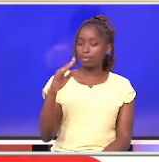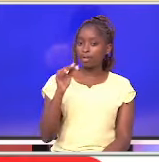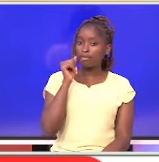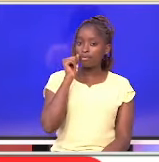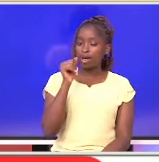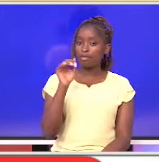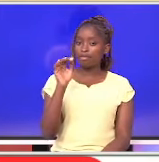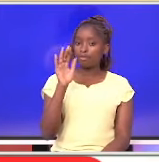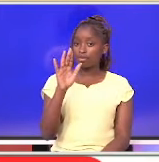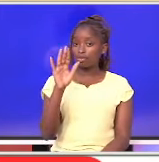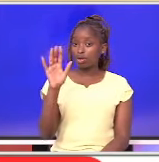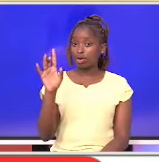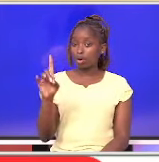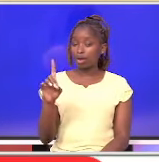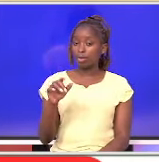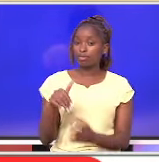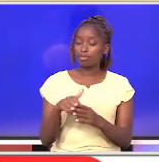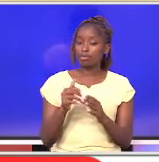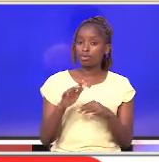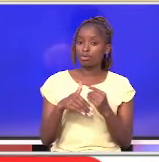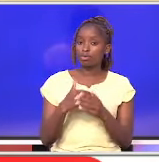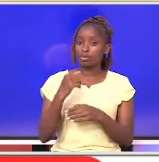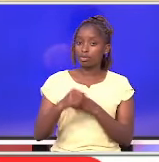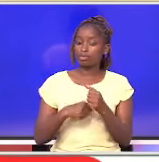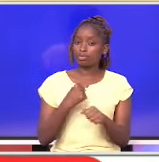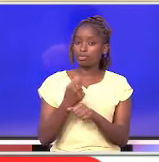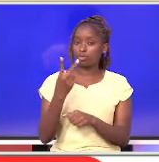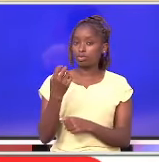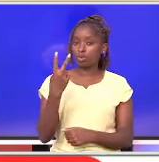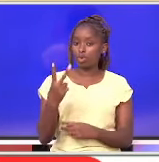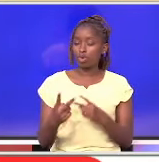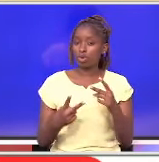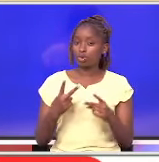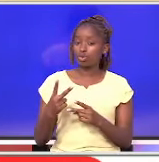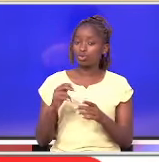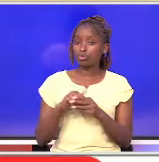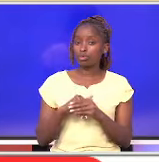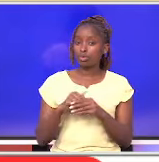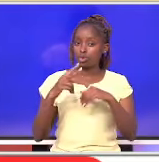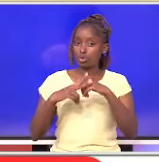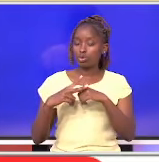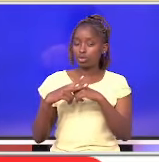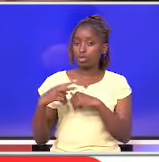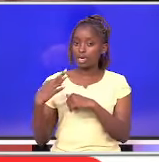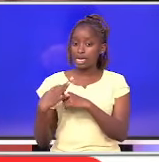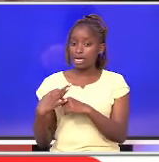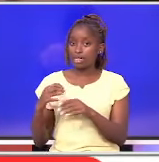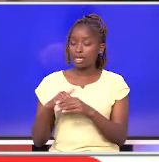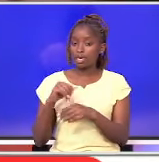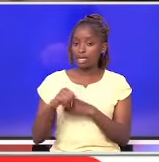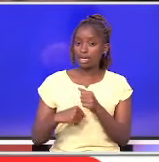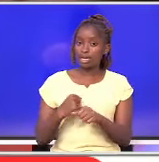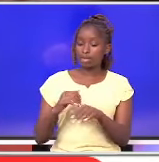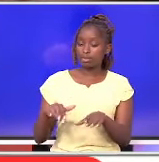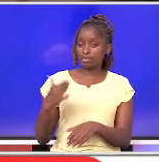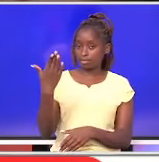1351 kati ya Juni 13 mwaka 2022 na Julai 8 mwaka 2022.